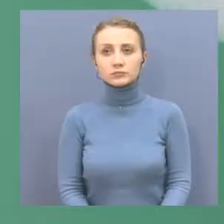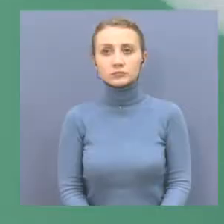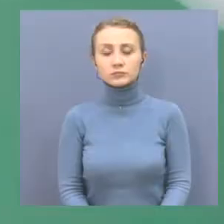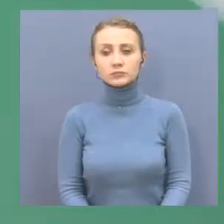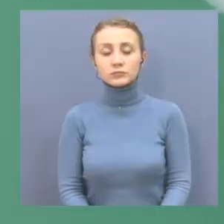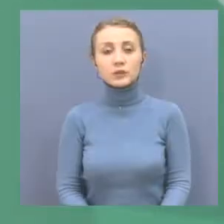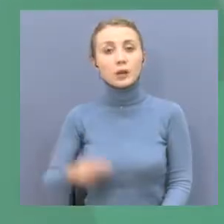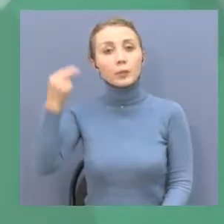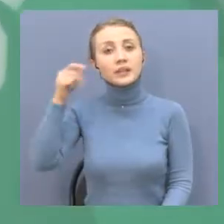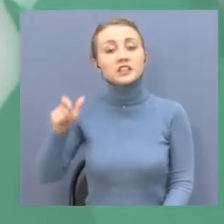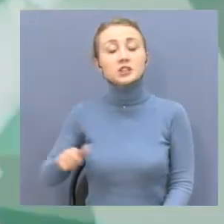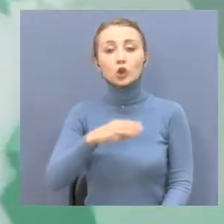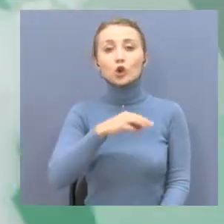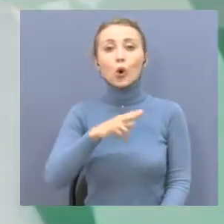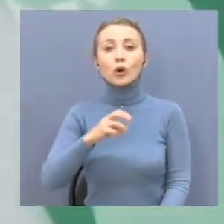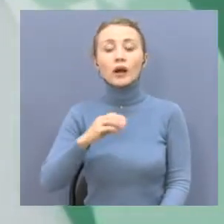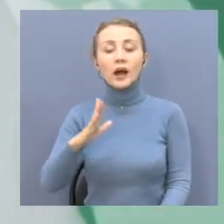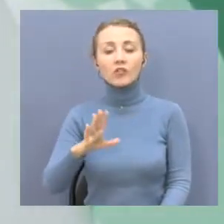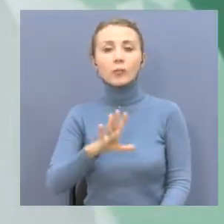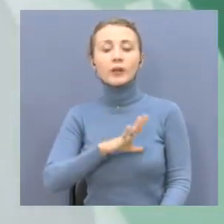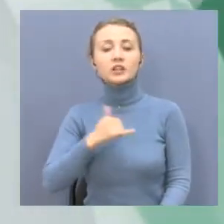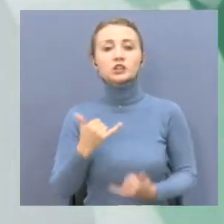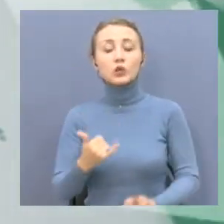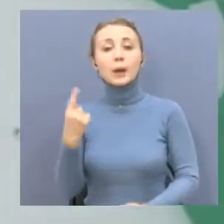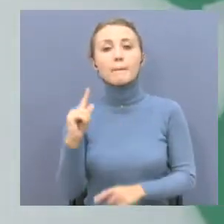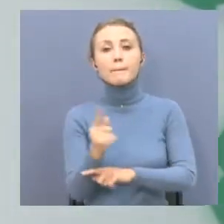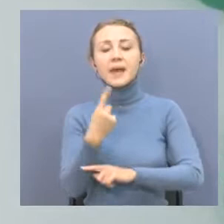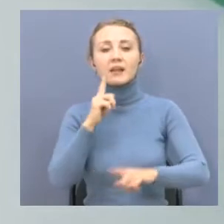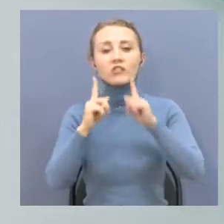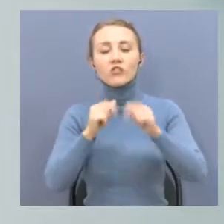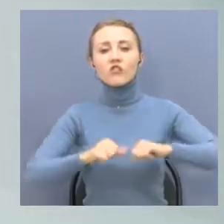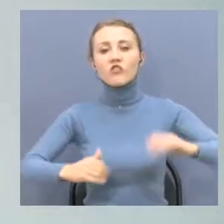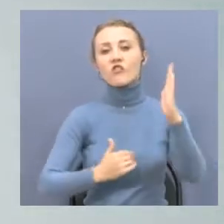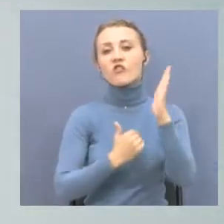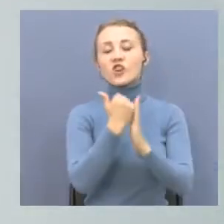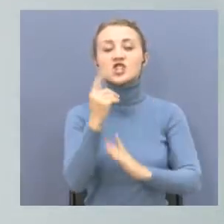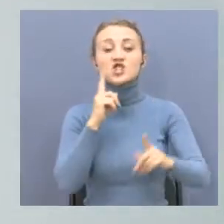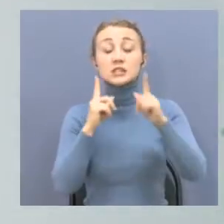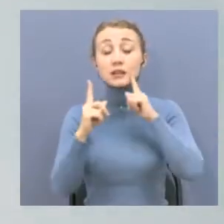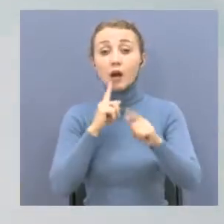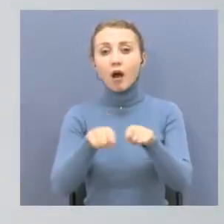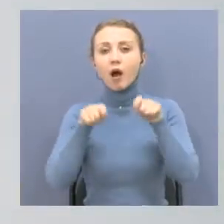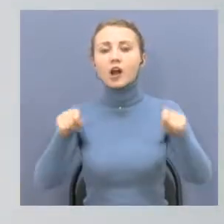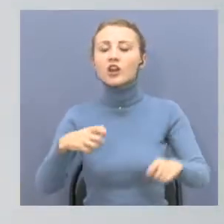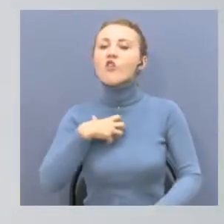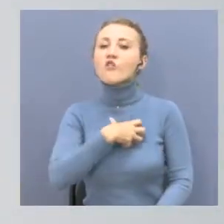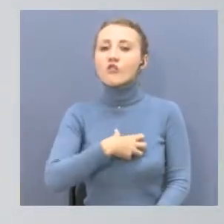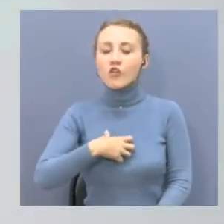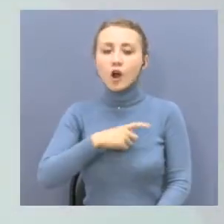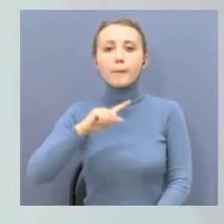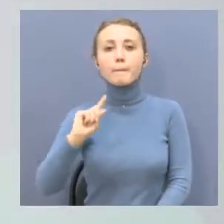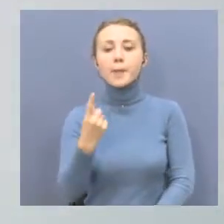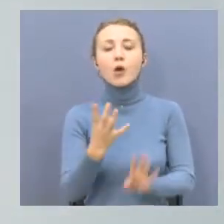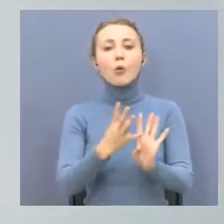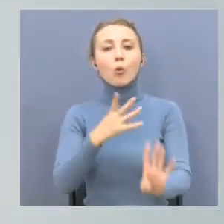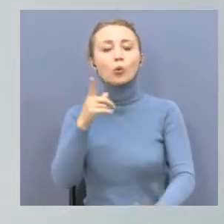Президент Қасым Жомарт Тоқаев бүгін реформалар жөніндегі жоғары кеңестің алғашқы отырысын өткізді. Маңызды жиында ашқан президент алдымен жиналғандарға кеңестің